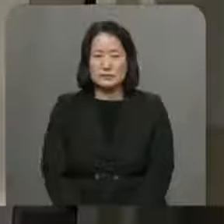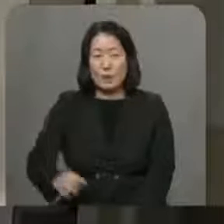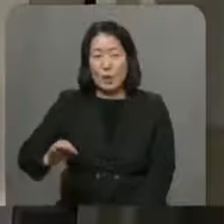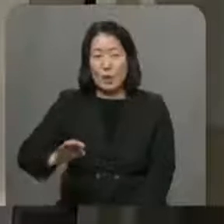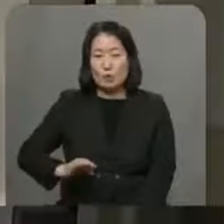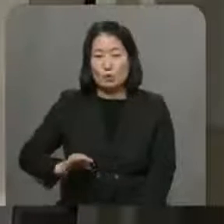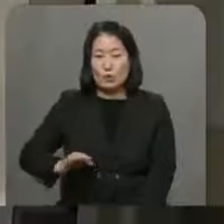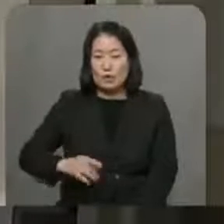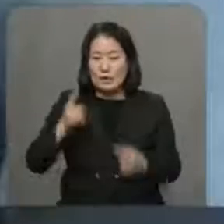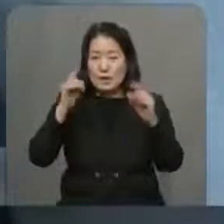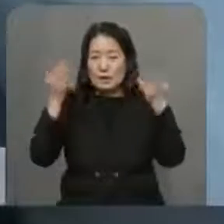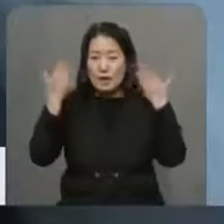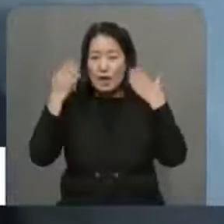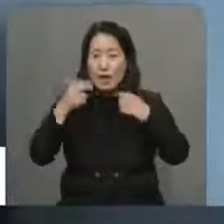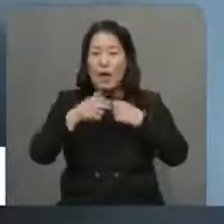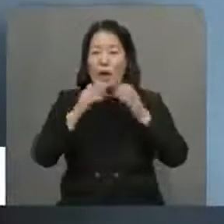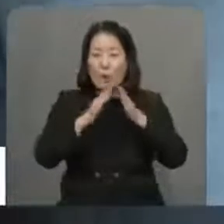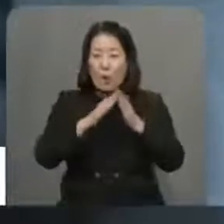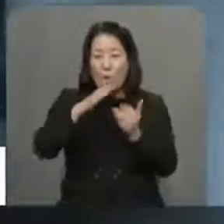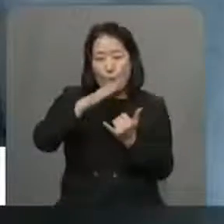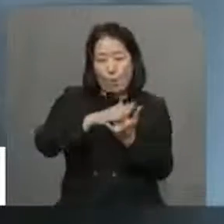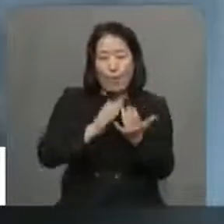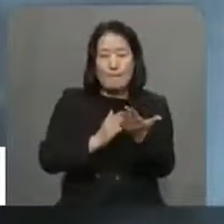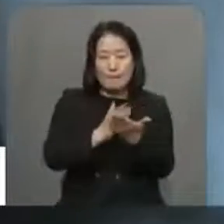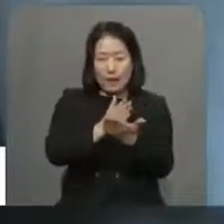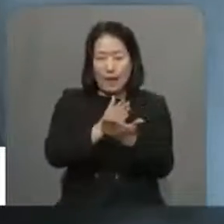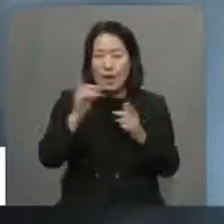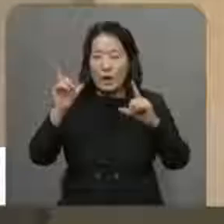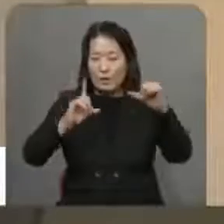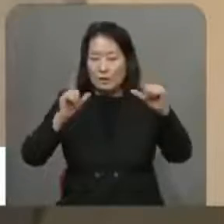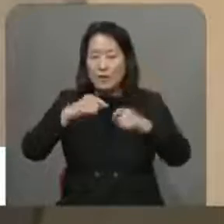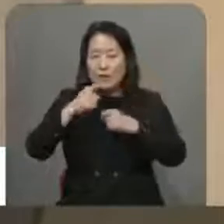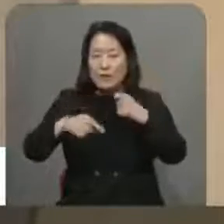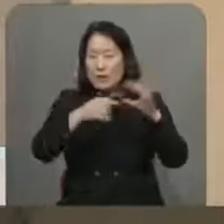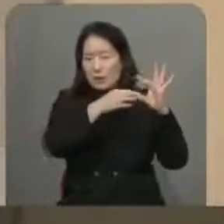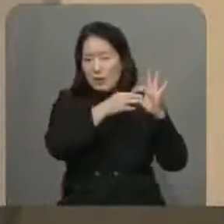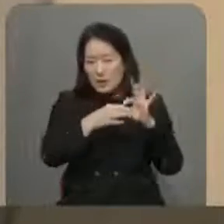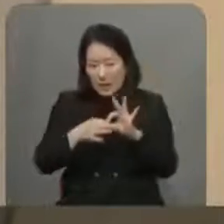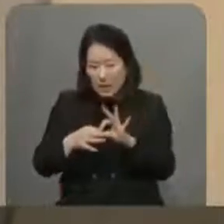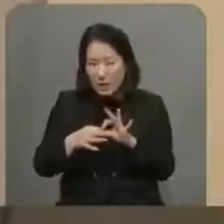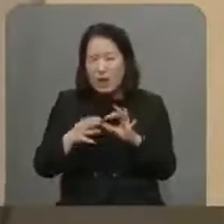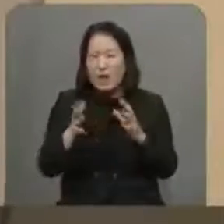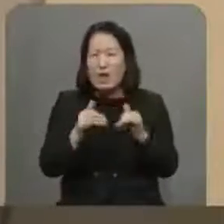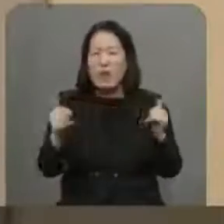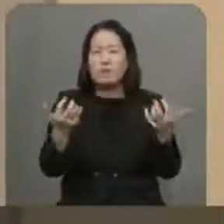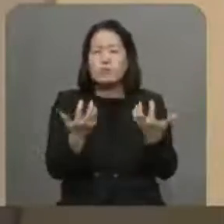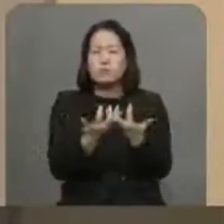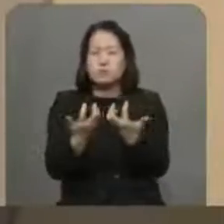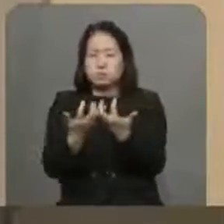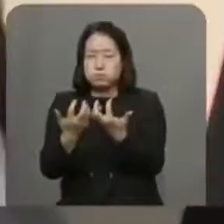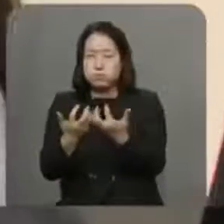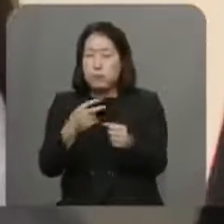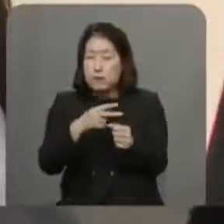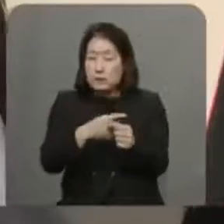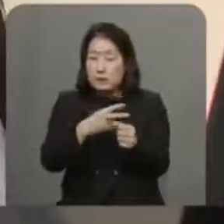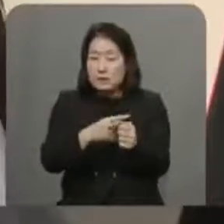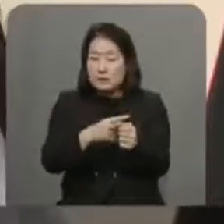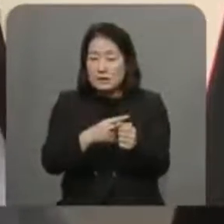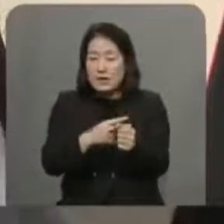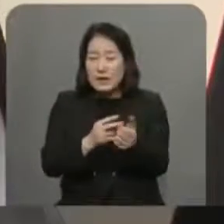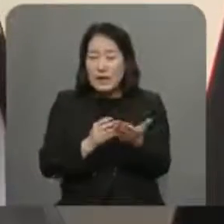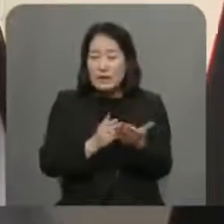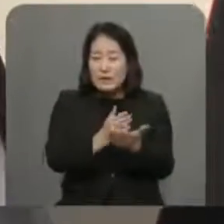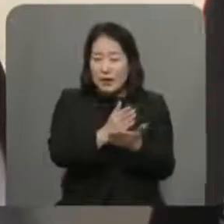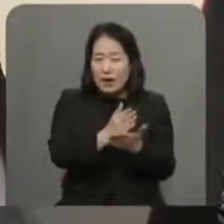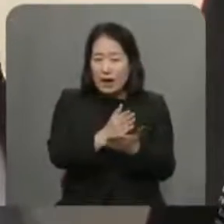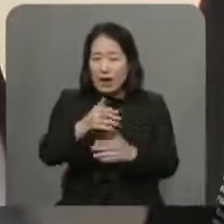원주에 있는 한 대학병원의 소아청소년과입니다. 1년 내내 환자들로 북적입니다. 의사는 전공의와